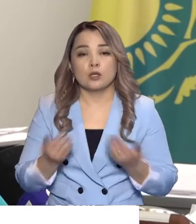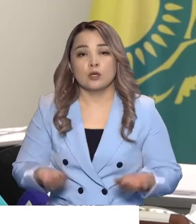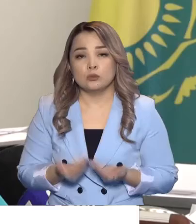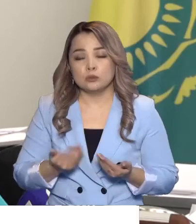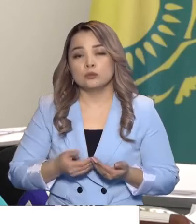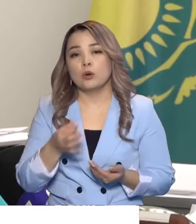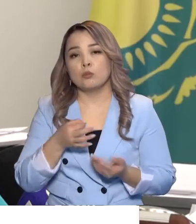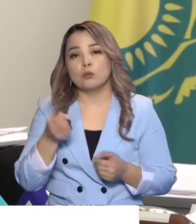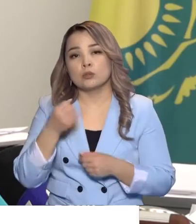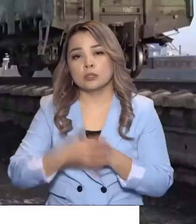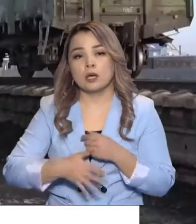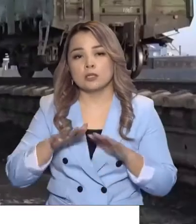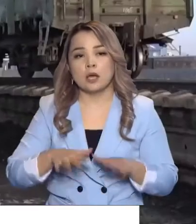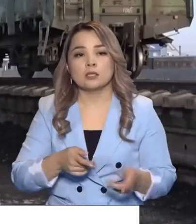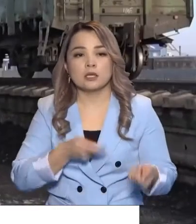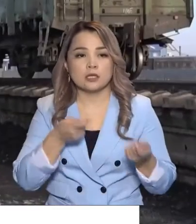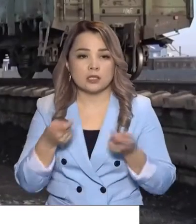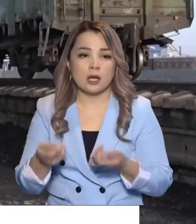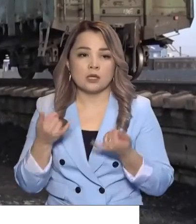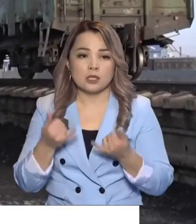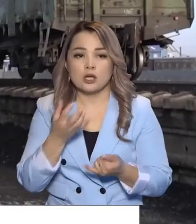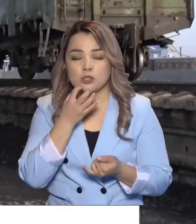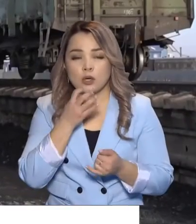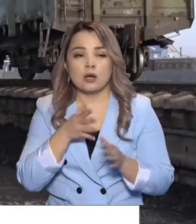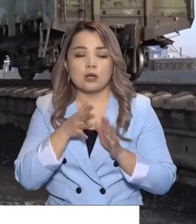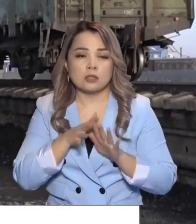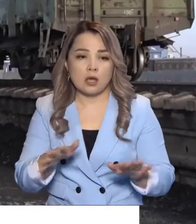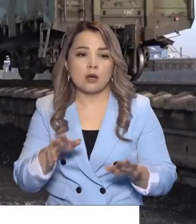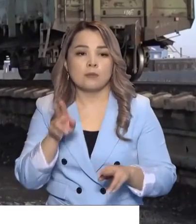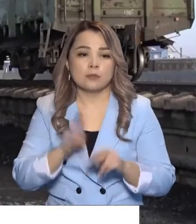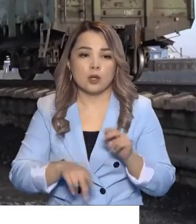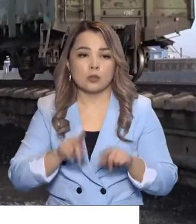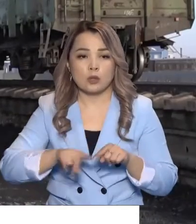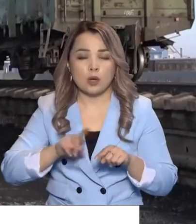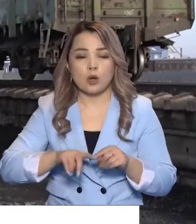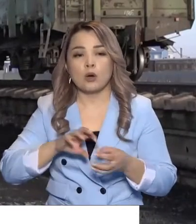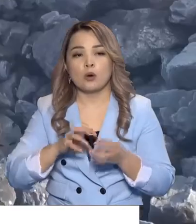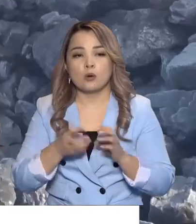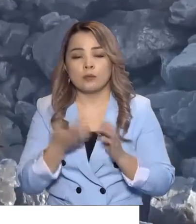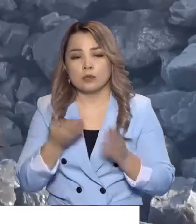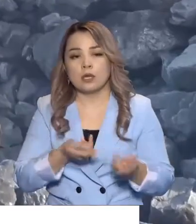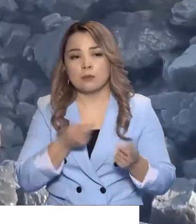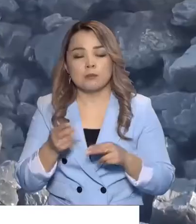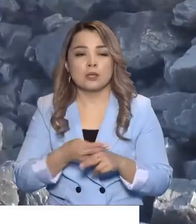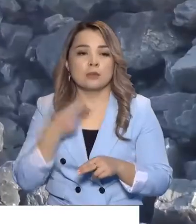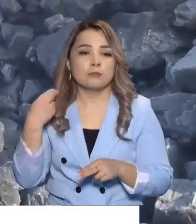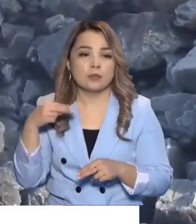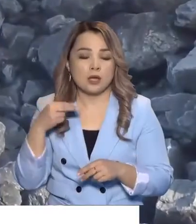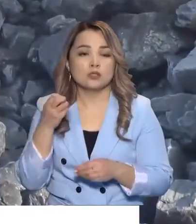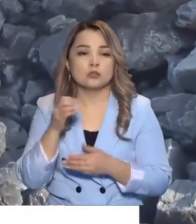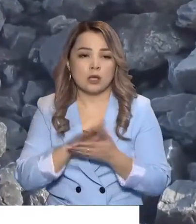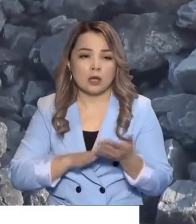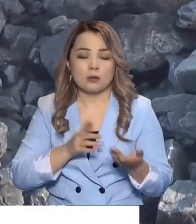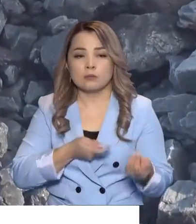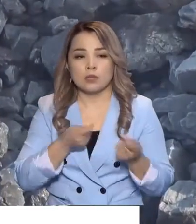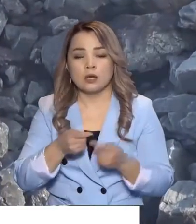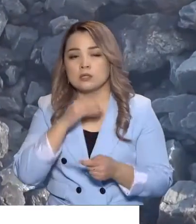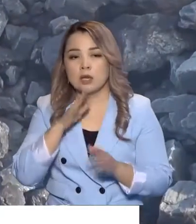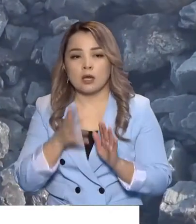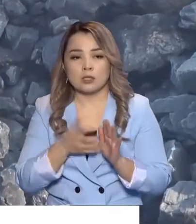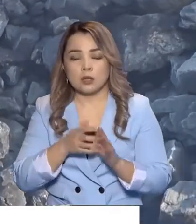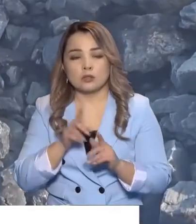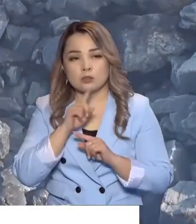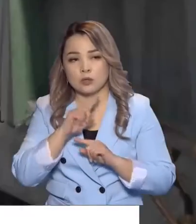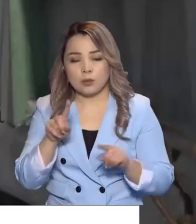көмірді облыс орталығынан әкетеді. Жылыту маусым аяқталғанша өңірге көмір тоқтаусыз тасымалданады, сондықтан тапшылық болмауы тиіс